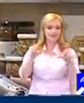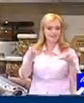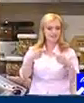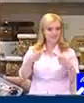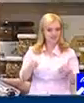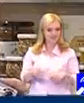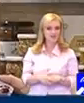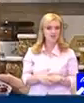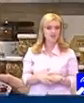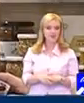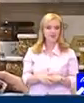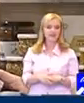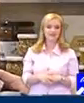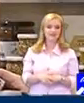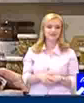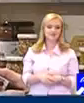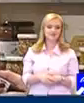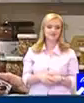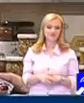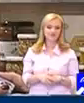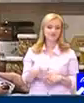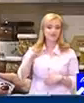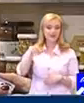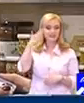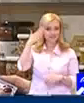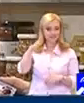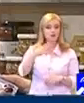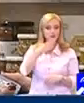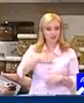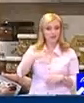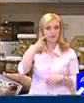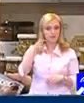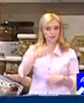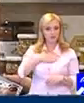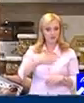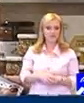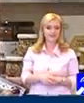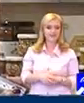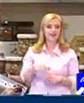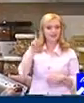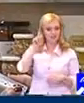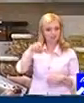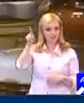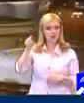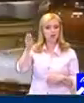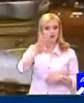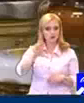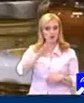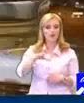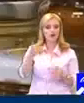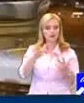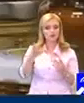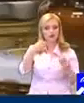au cultura consumului de miere și știu că trebuie să consume produse sănătoase. În